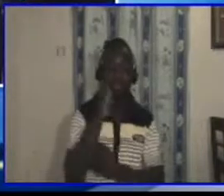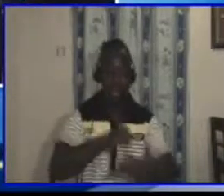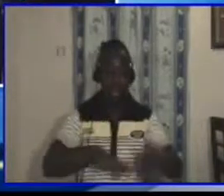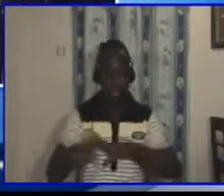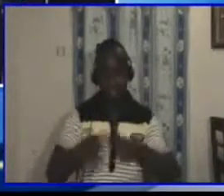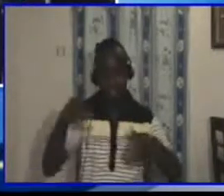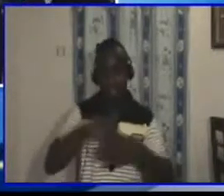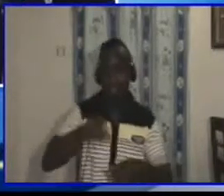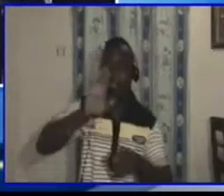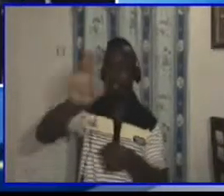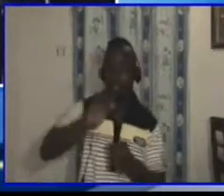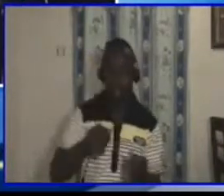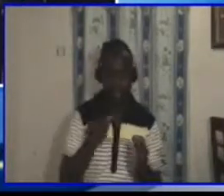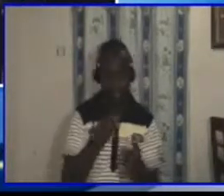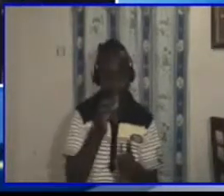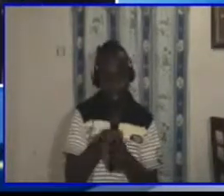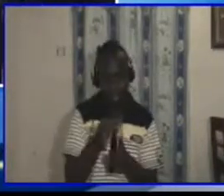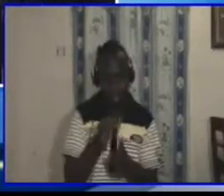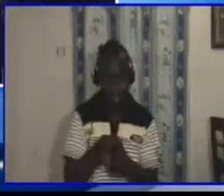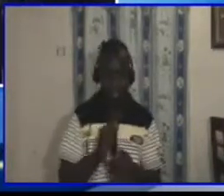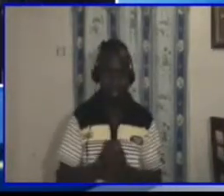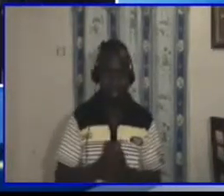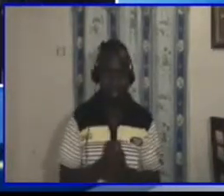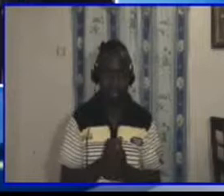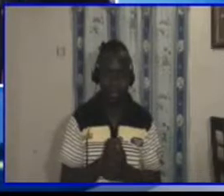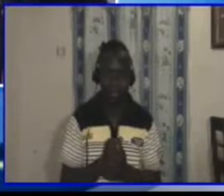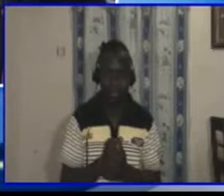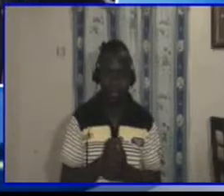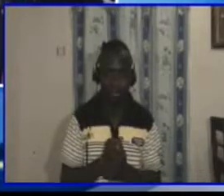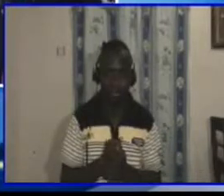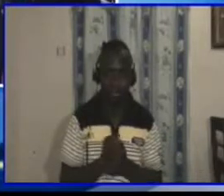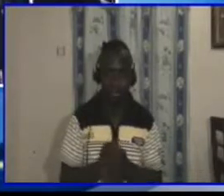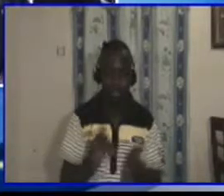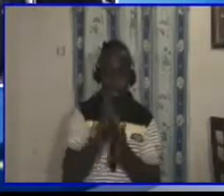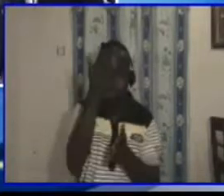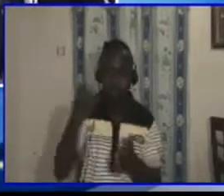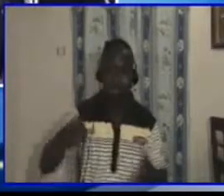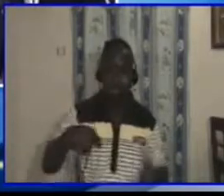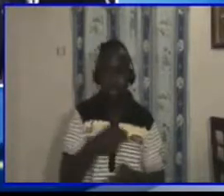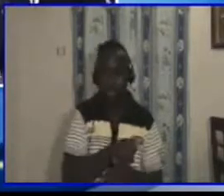perché è una promessa che dio ha fatto nella sua parola